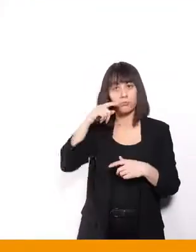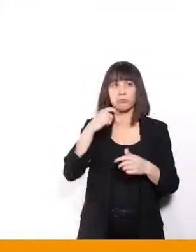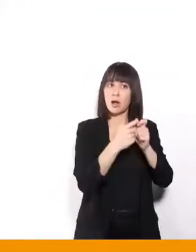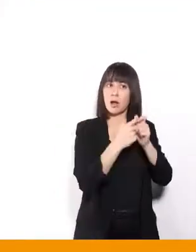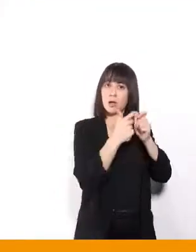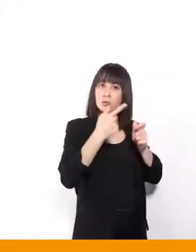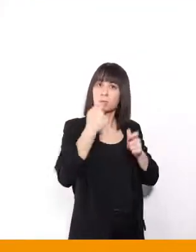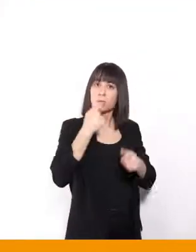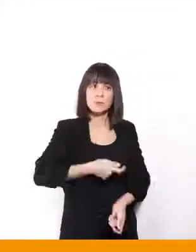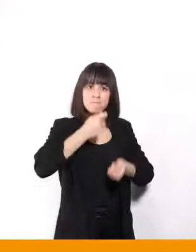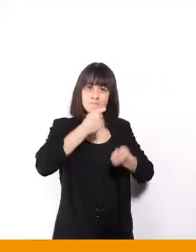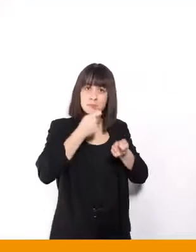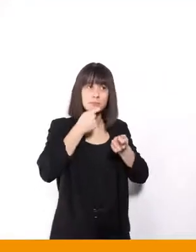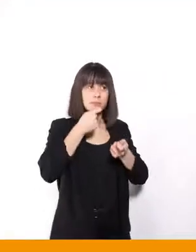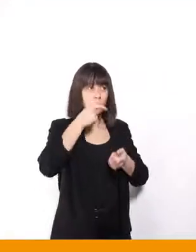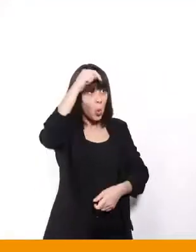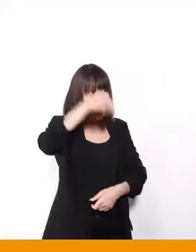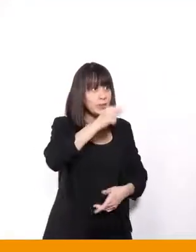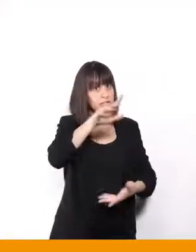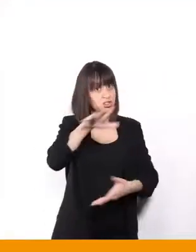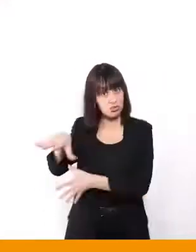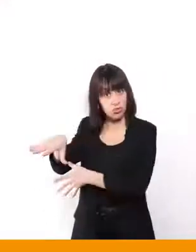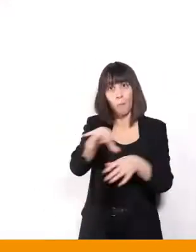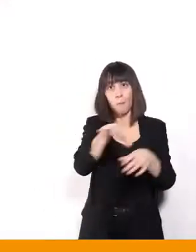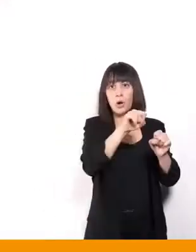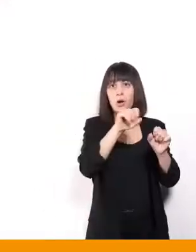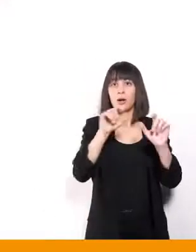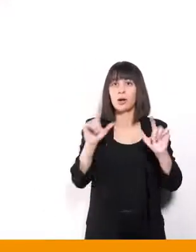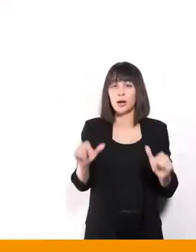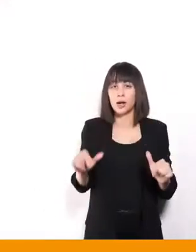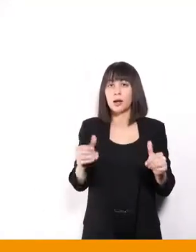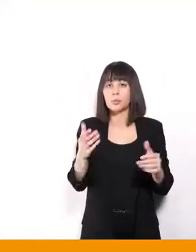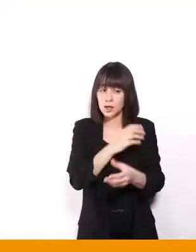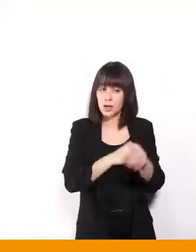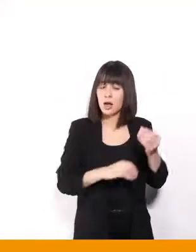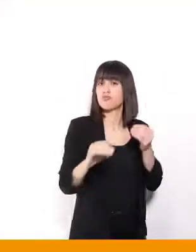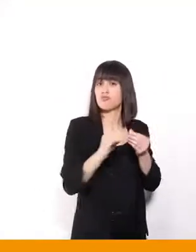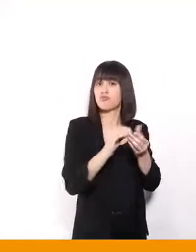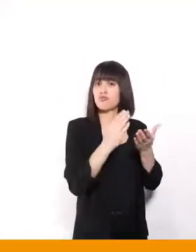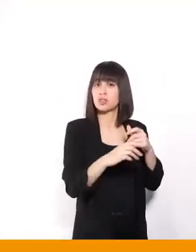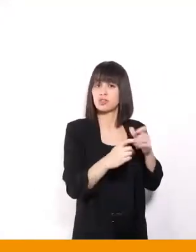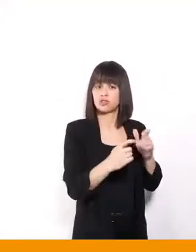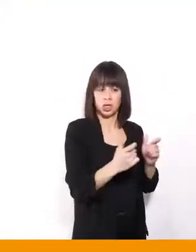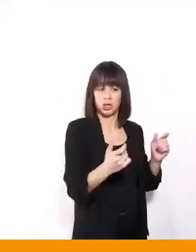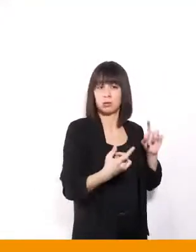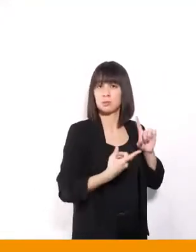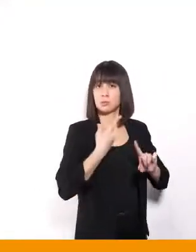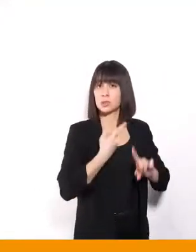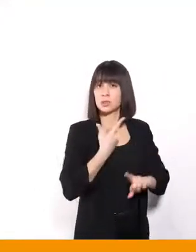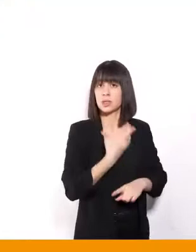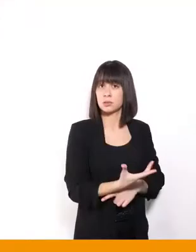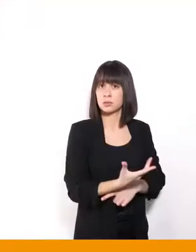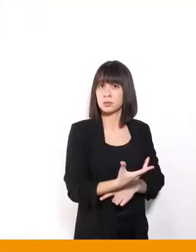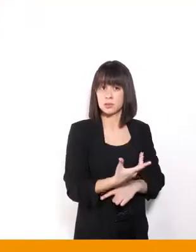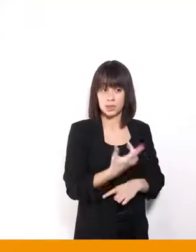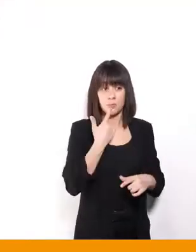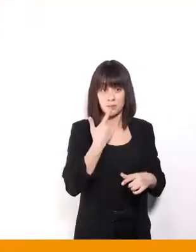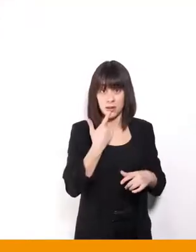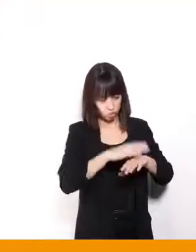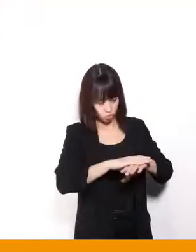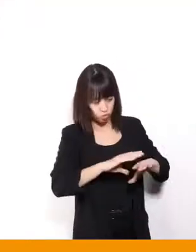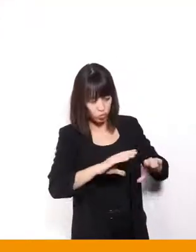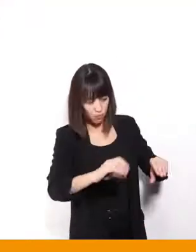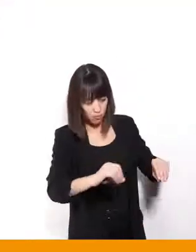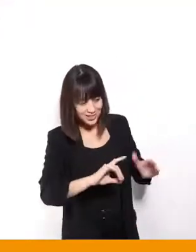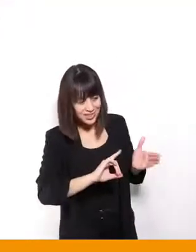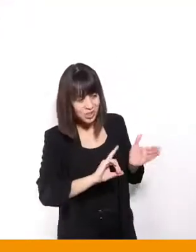de garantir que dans les établissements spécialisés, on y applique pleinement le droit du travail, que c'est